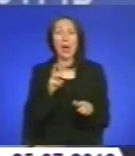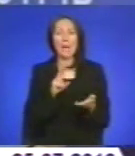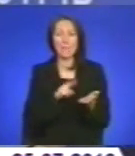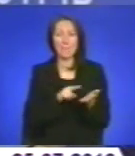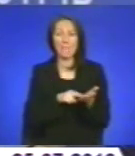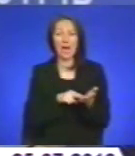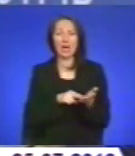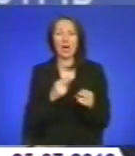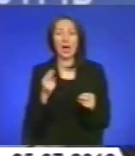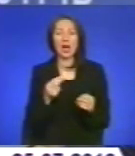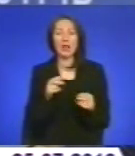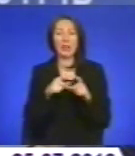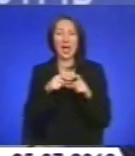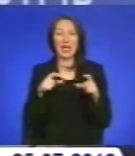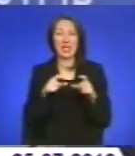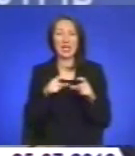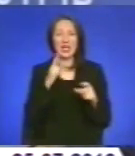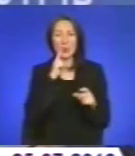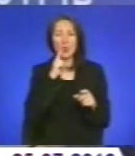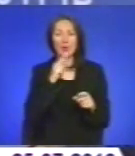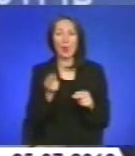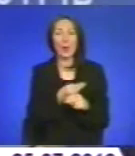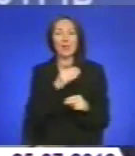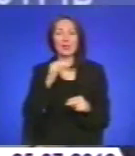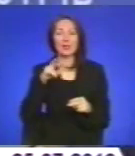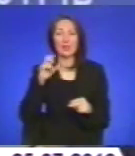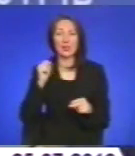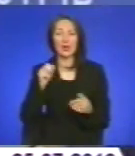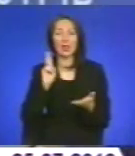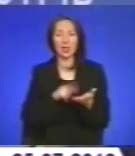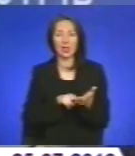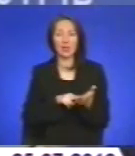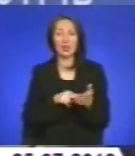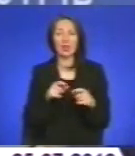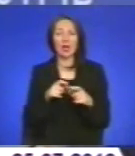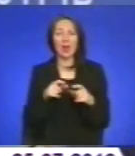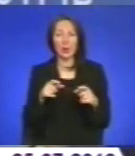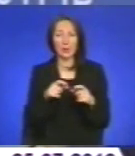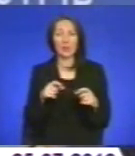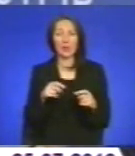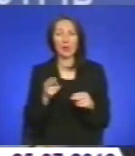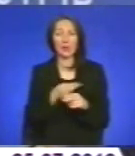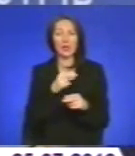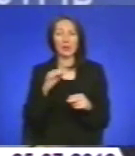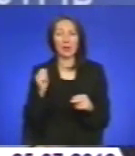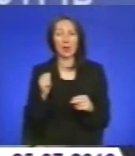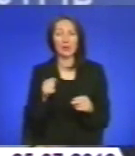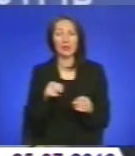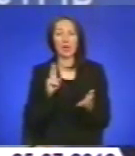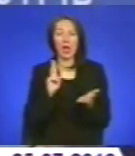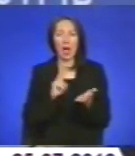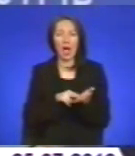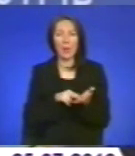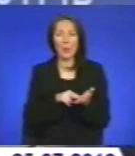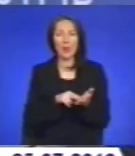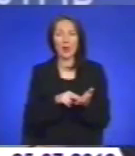на пачку цигарок з фільтром. По-друге, марка акцизного податку на виноробну продукцію наклеюється на пляшки з